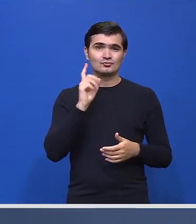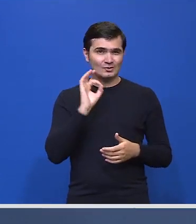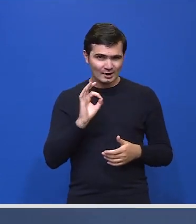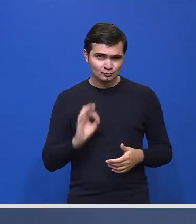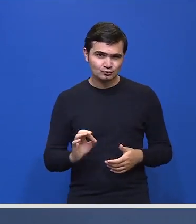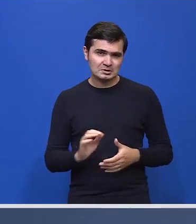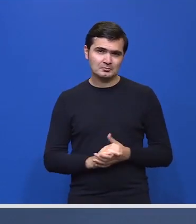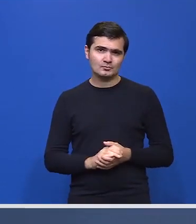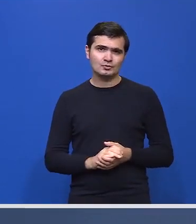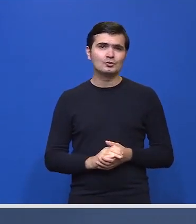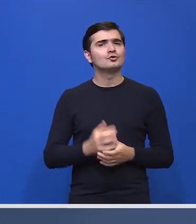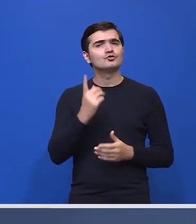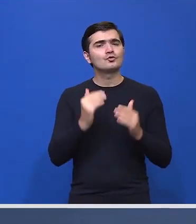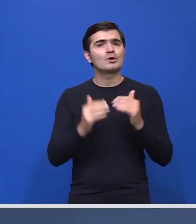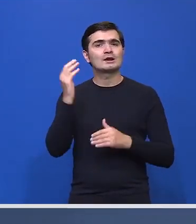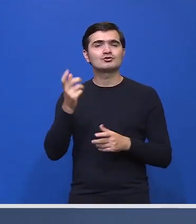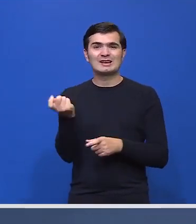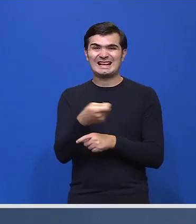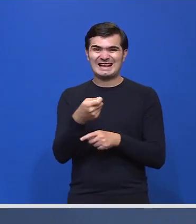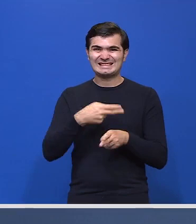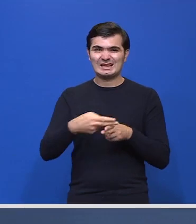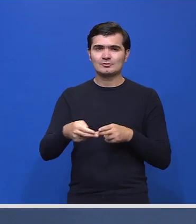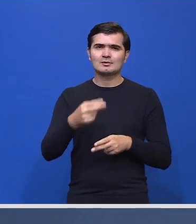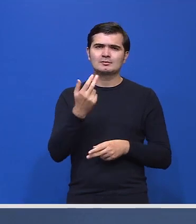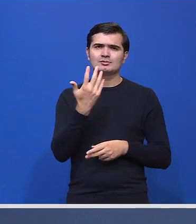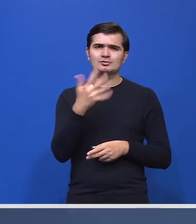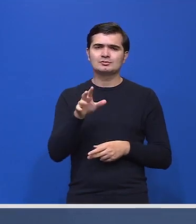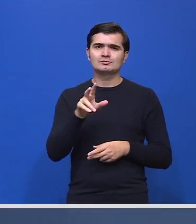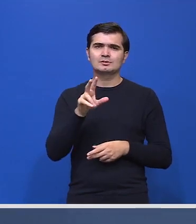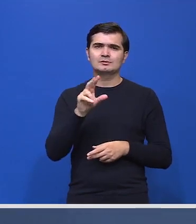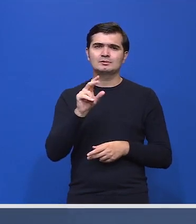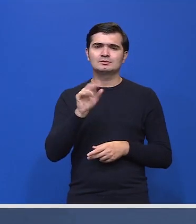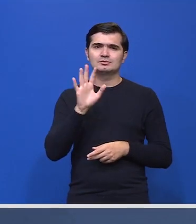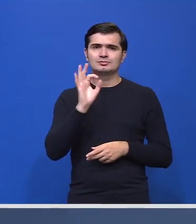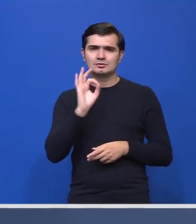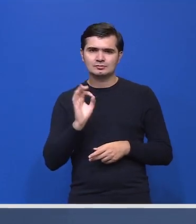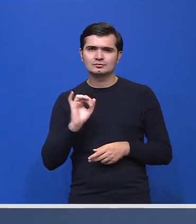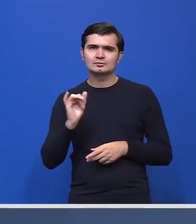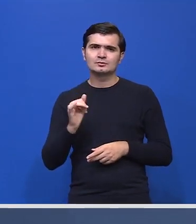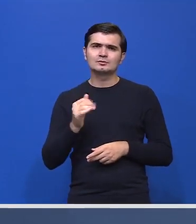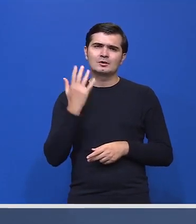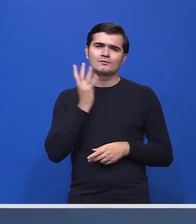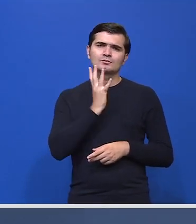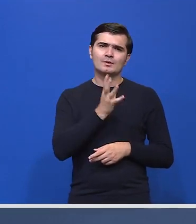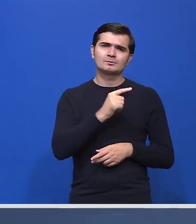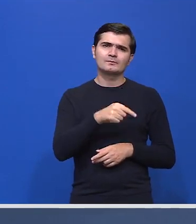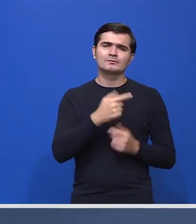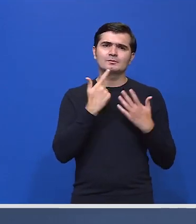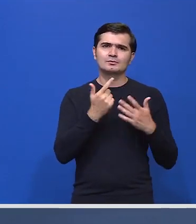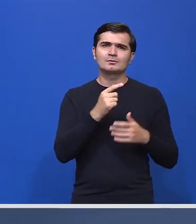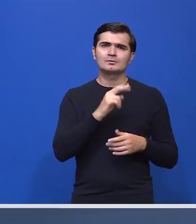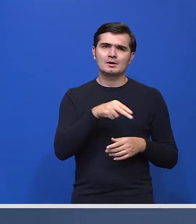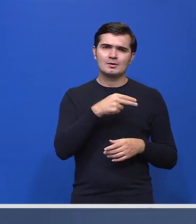671%, o creștere a gazelor naturale de 535%, respectiv de la 14,7